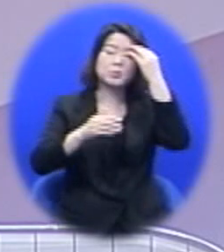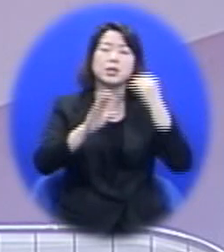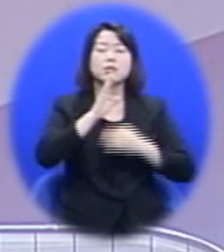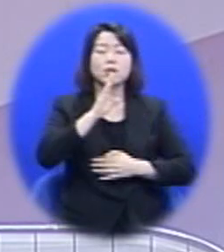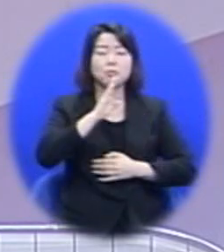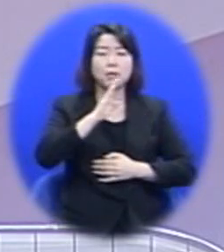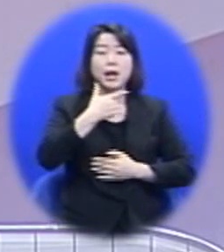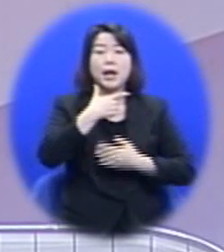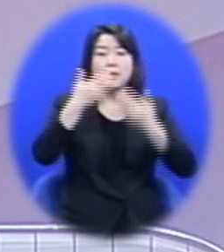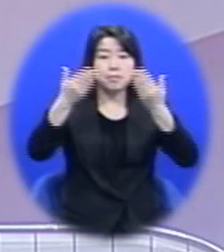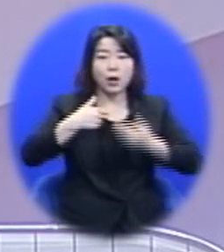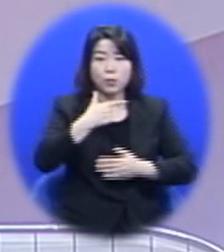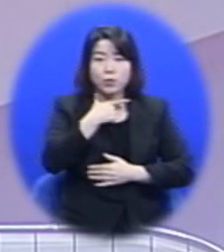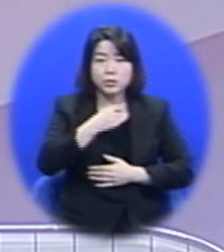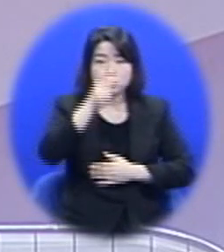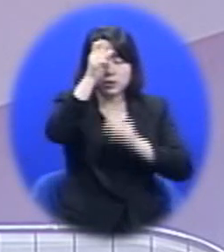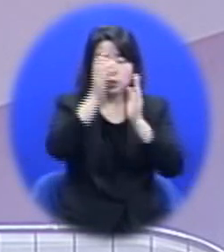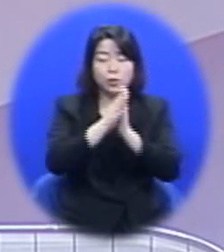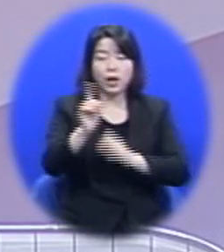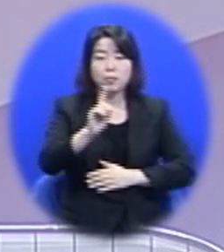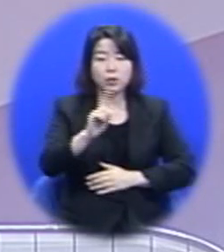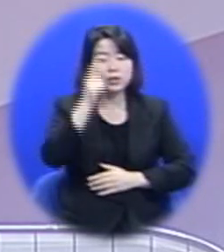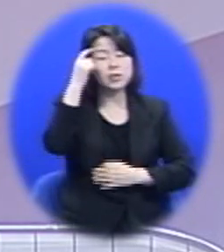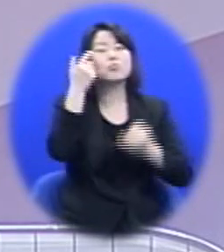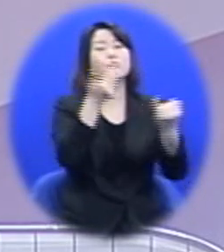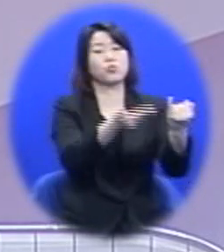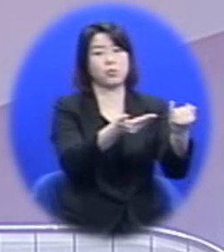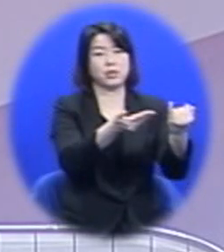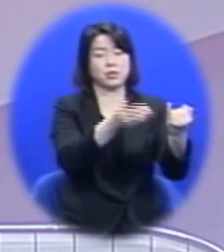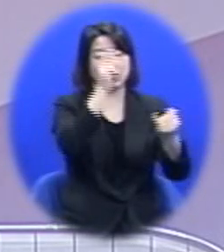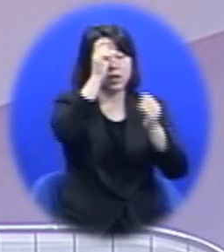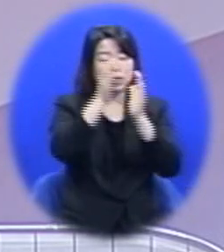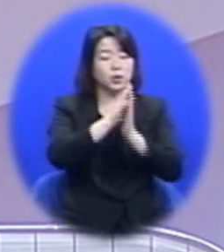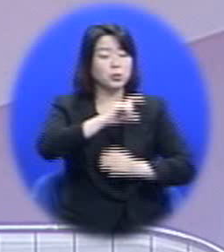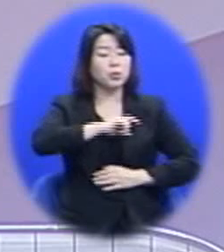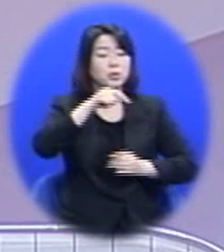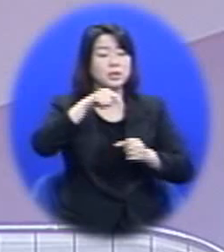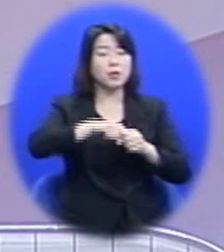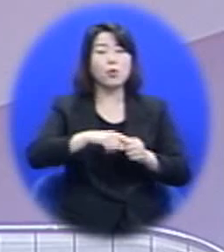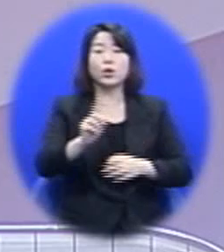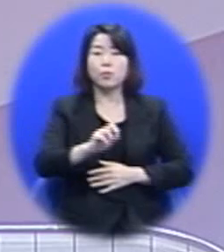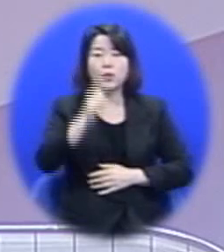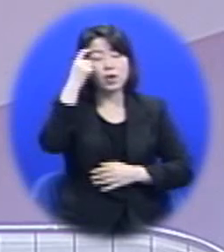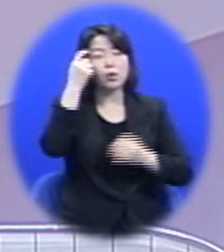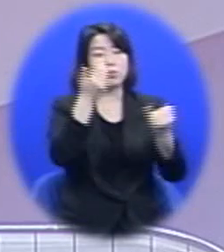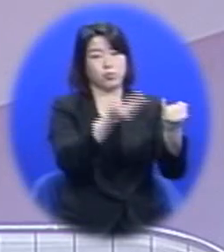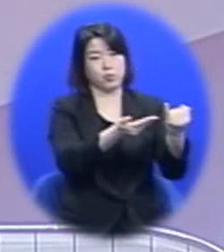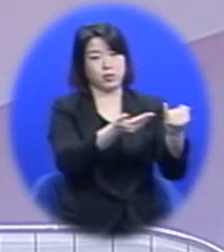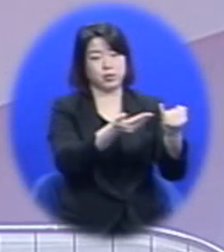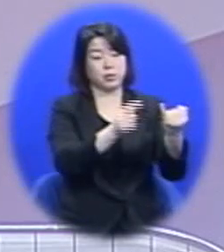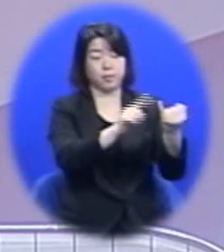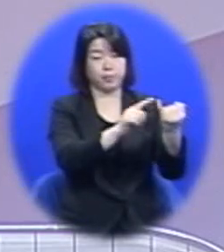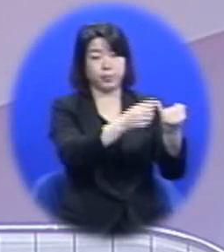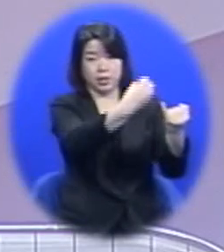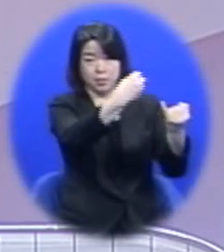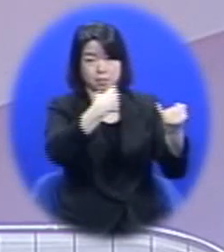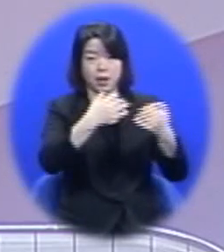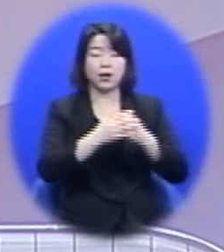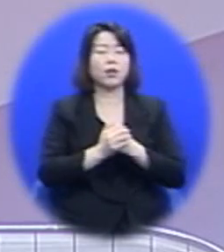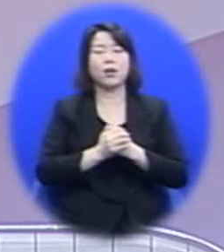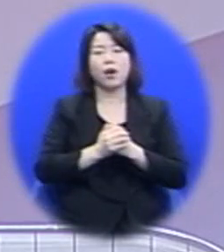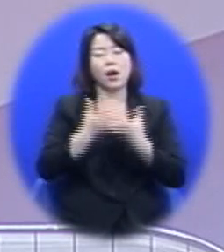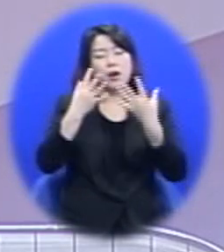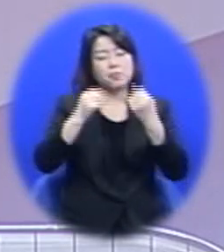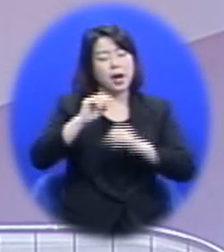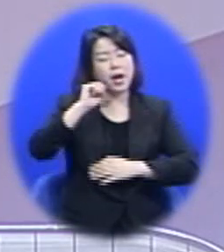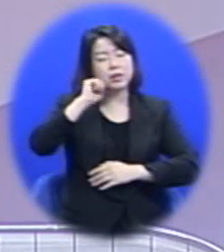원하시는지 한번 물어봤어요. 기도 제목이 무엇이냐고. 그랬더니 그분이 하는 이야기가 너무 많은 어려움